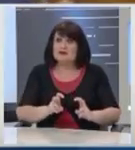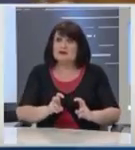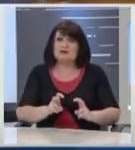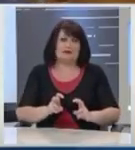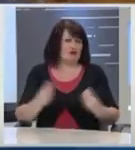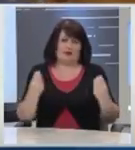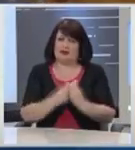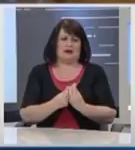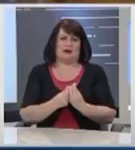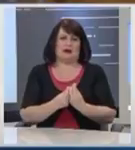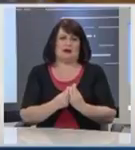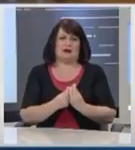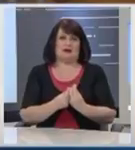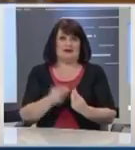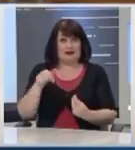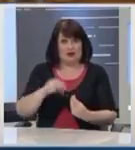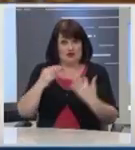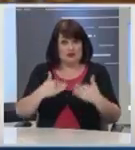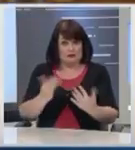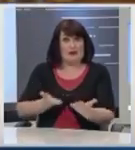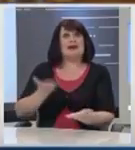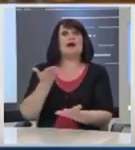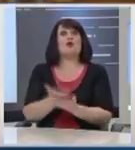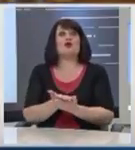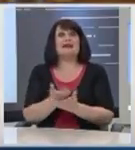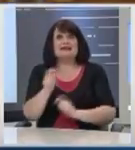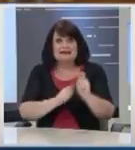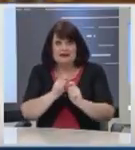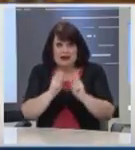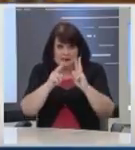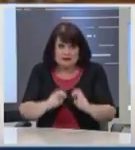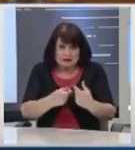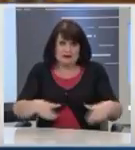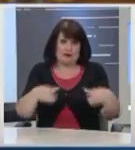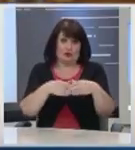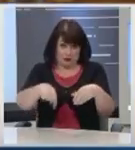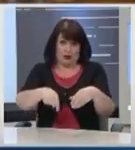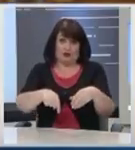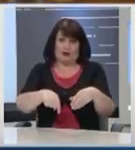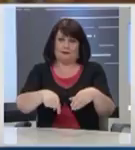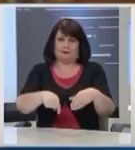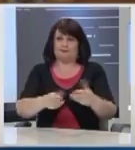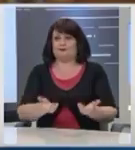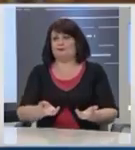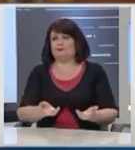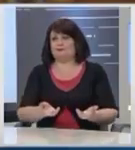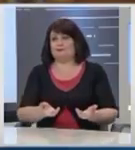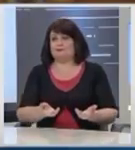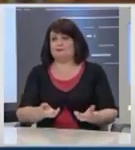άστοχο να προτείνεται εδώ στη Βουλή να συστήσουμε τώρα Εξεταστική Επιτροπή.